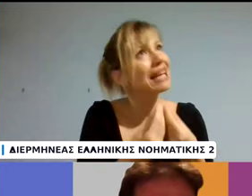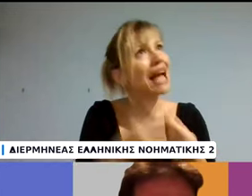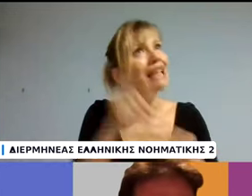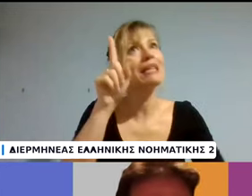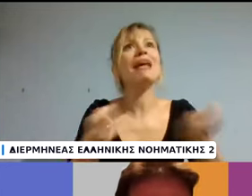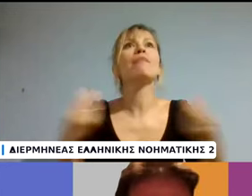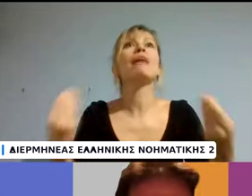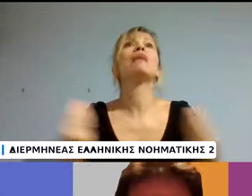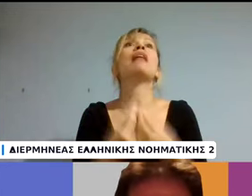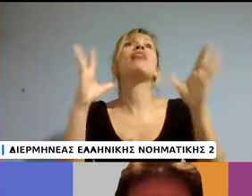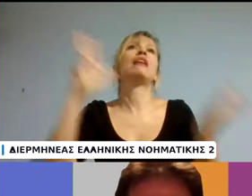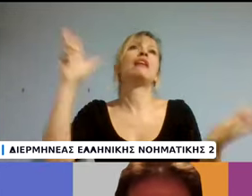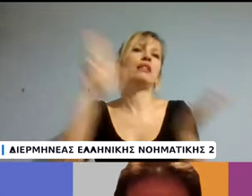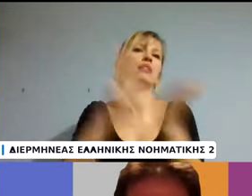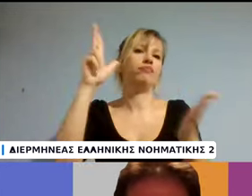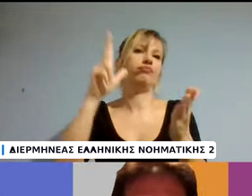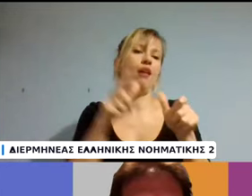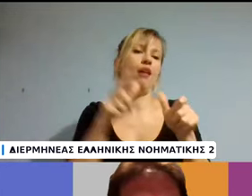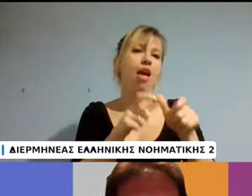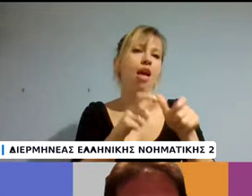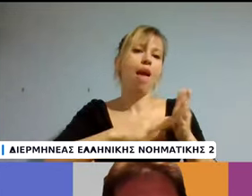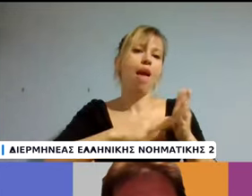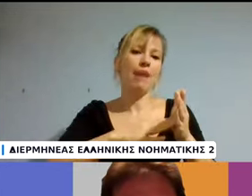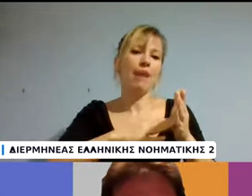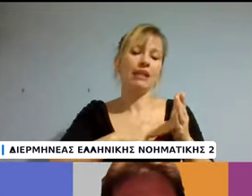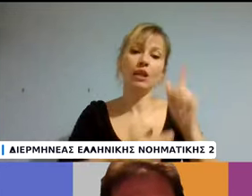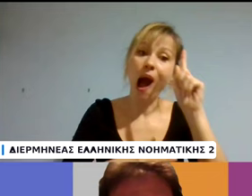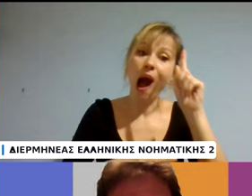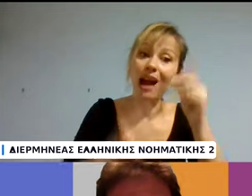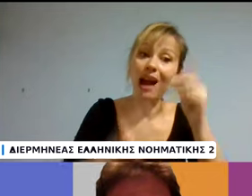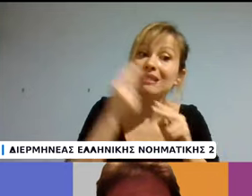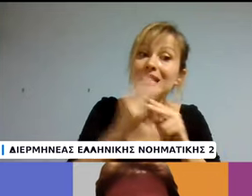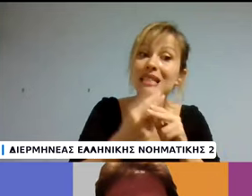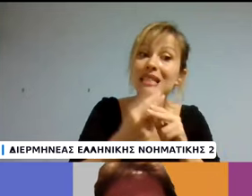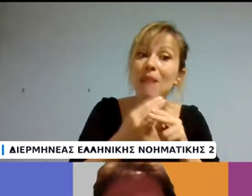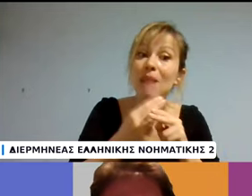μορφή. Το θέμα είναι ότι μπορεί να γίνει κατανοητή η